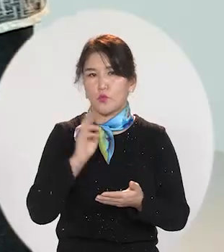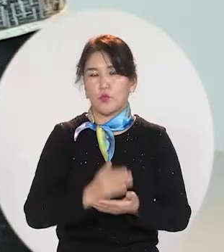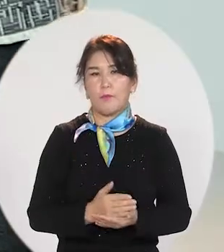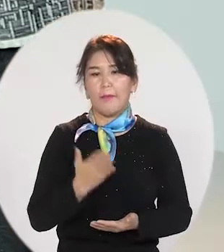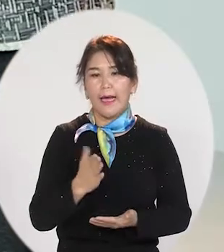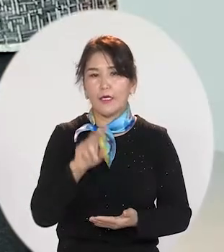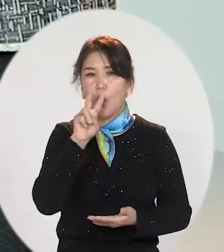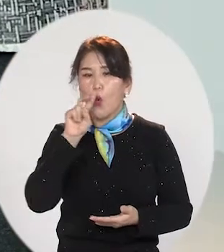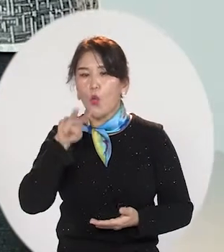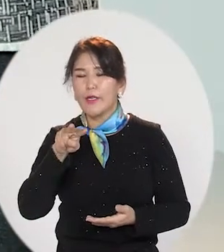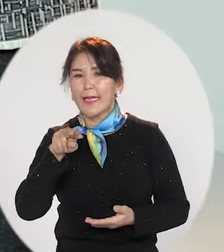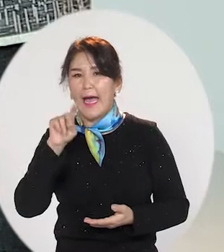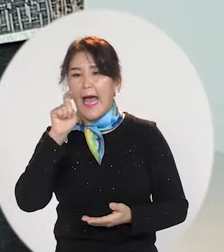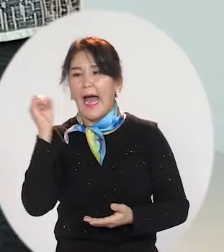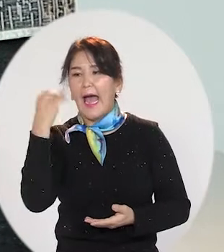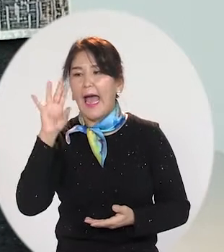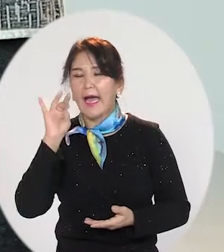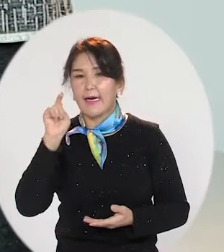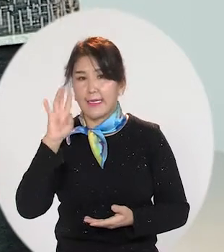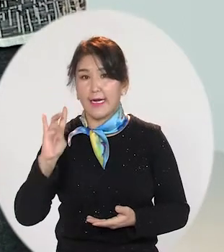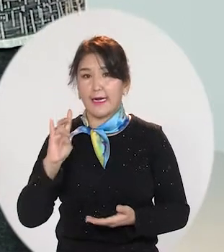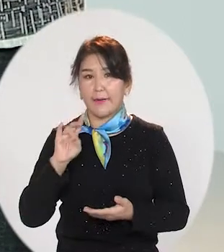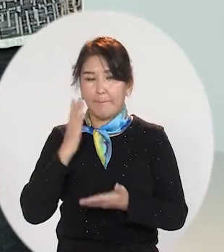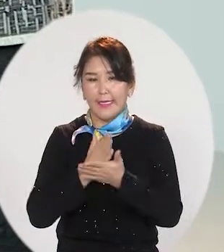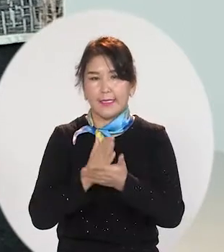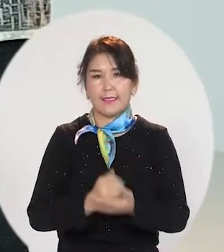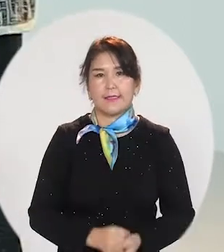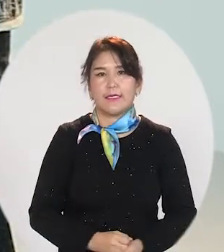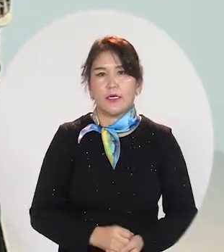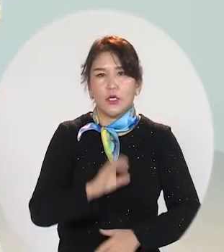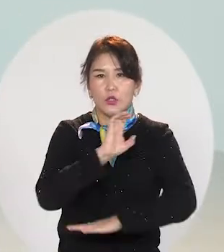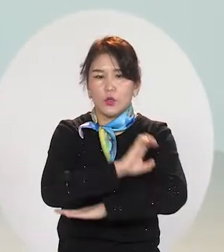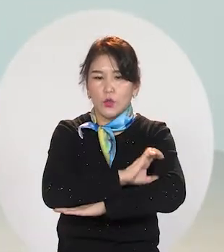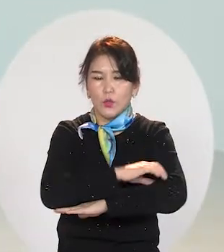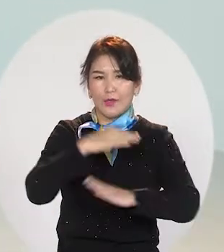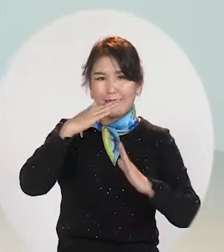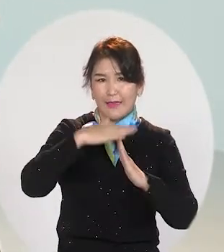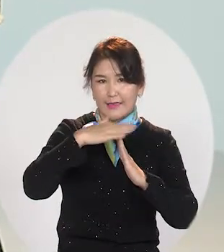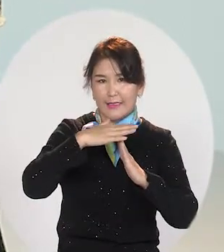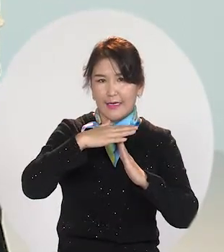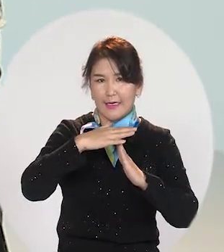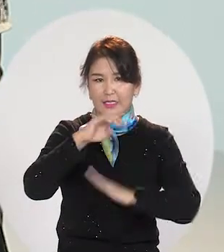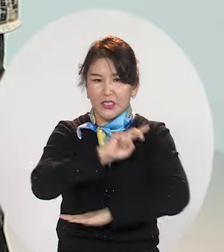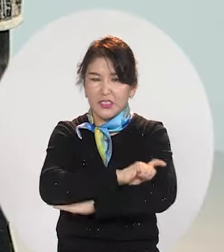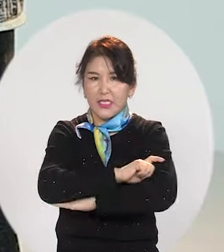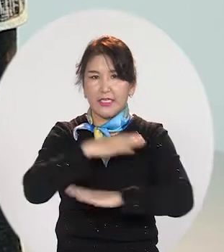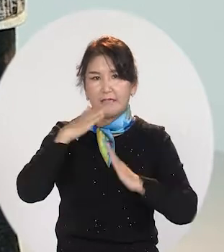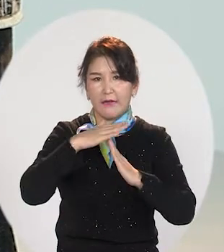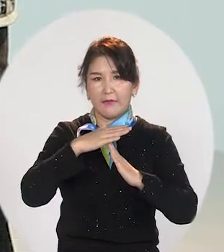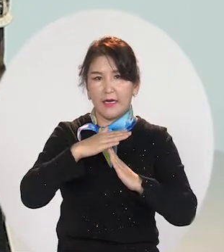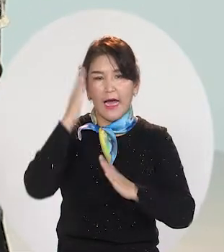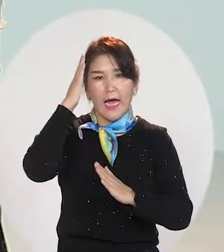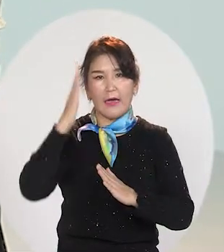За хичээл таслуулах, хоцрогдуулах, сургууль завсардуулах, сургууль цэцэрлэгээс зохион байгуулсан эцэгхийн хуралд оролцохгүй